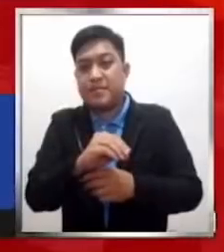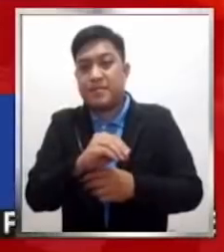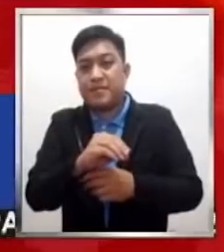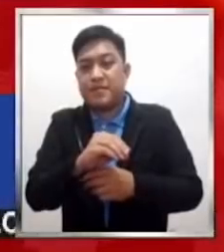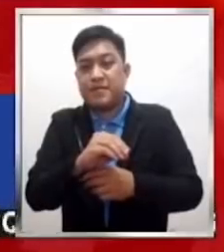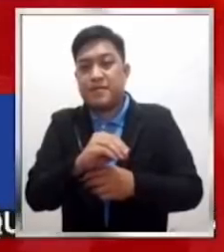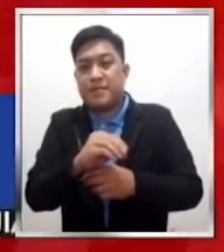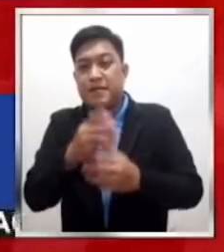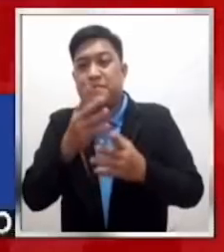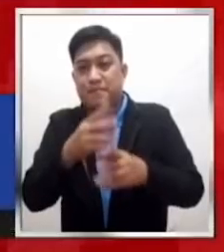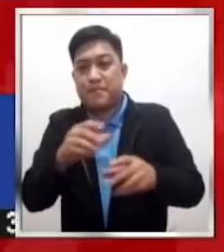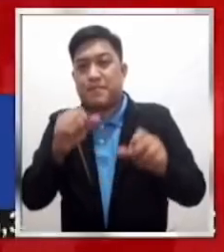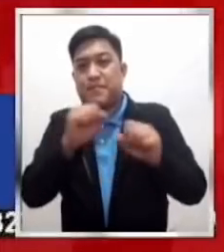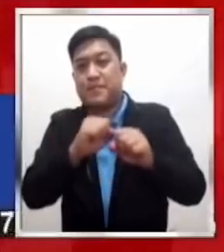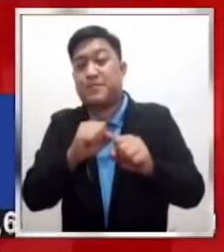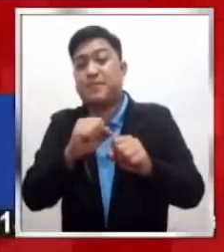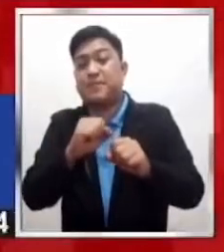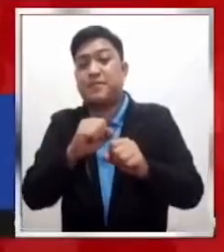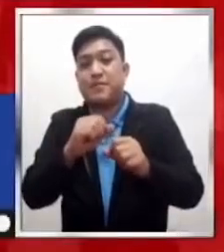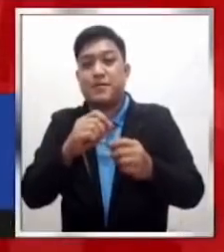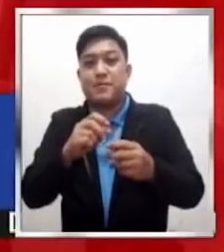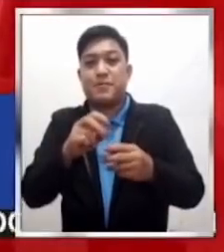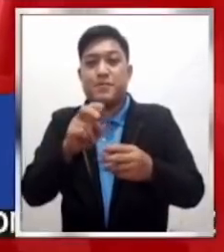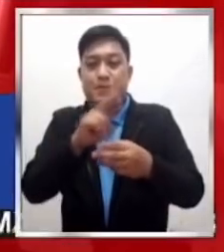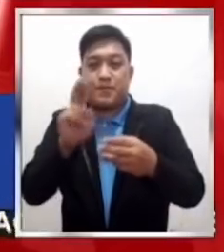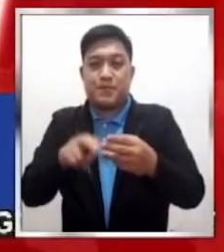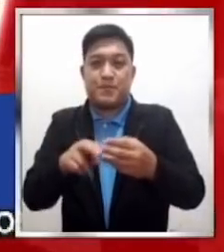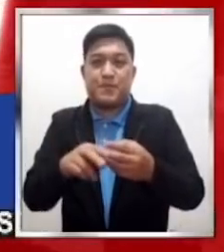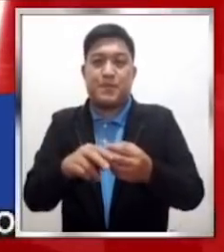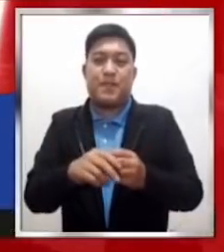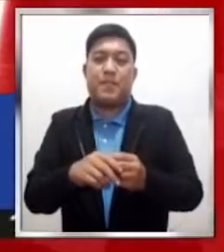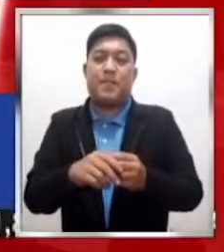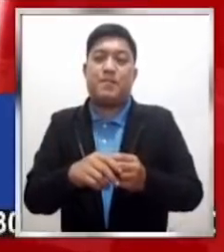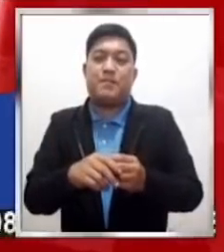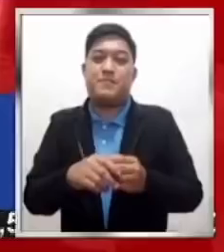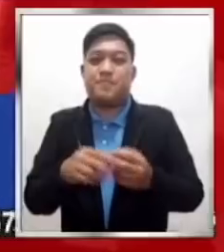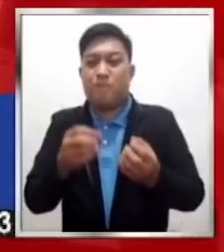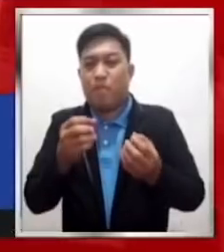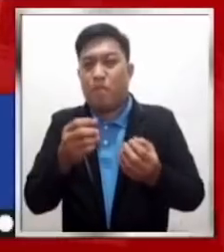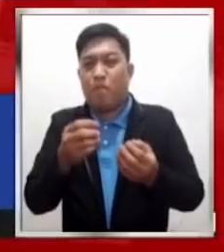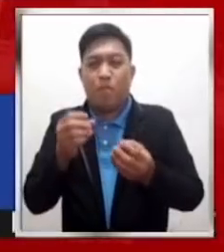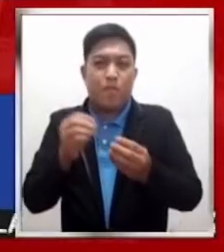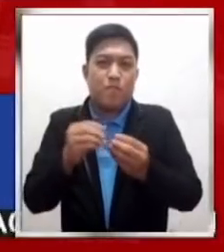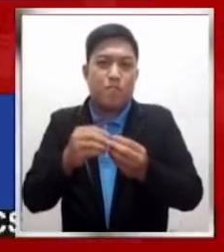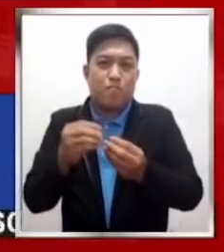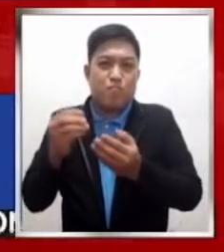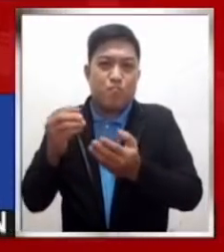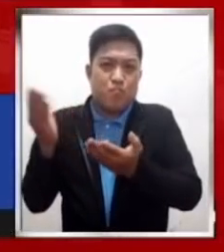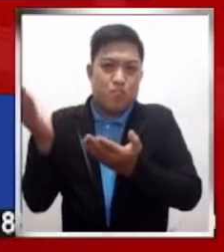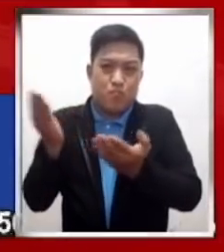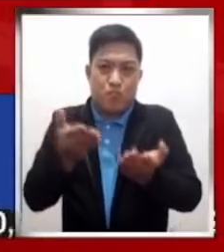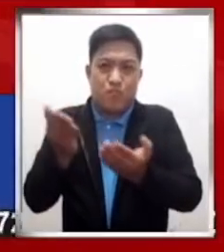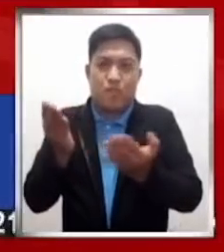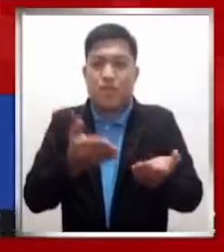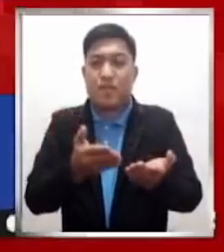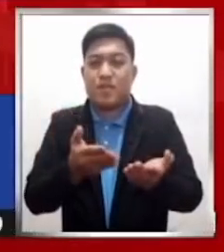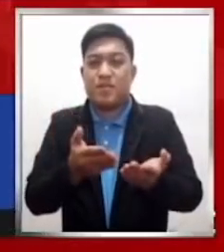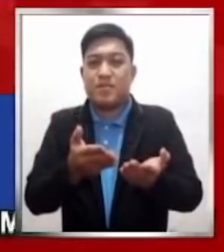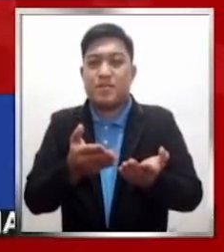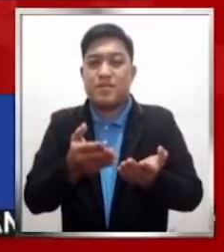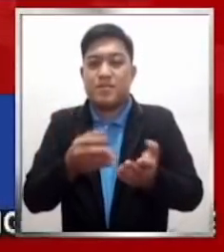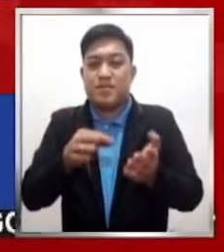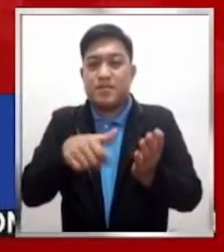yung unofficial tali na dumarating dito at yung mga darating pa ding inaasahan na dumarating na mga election returns